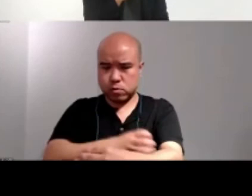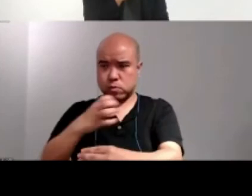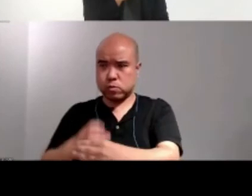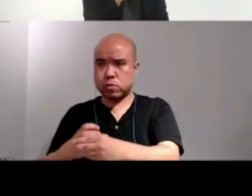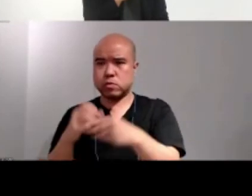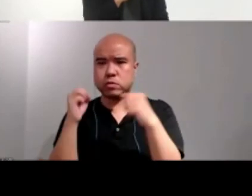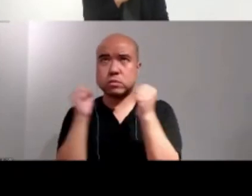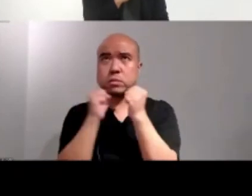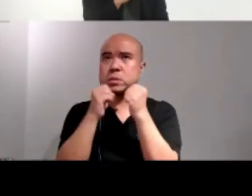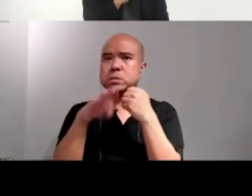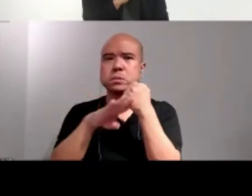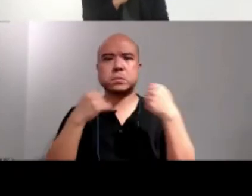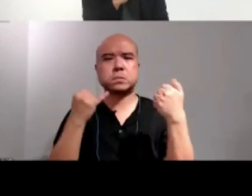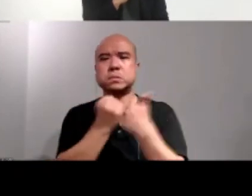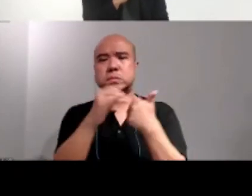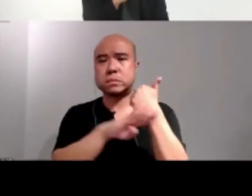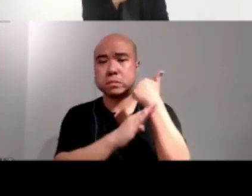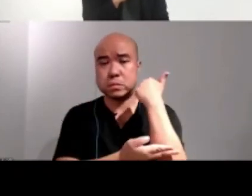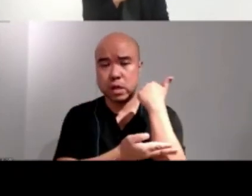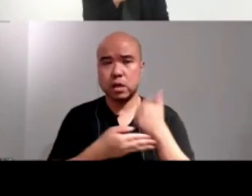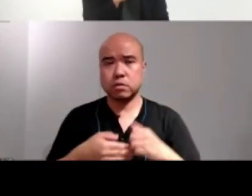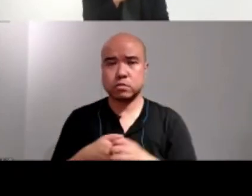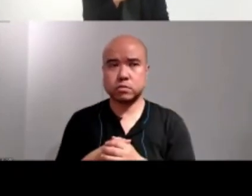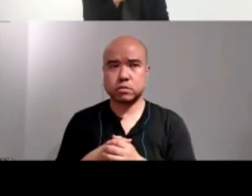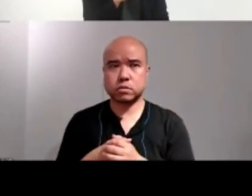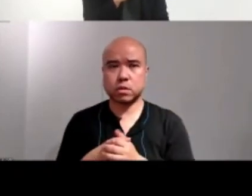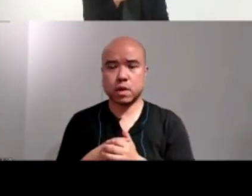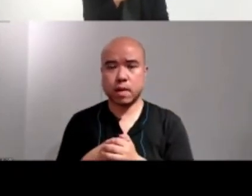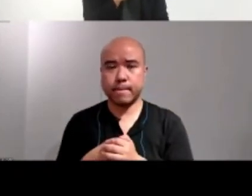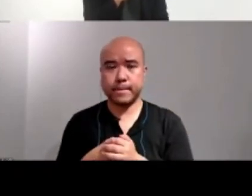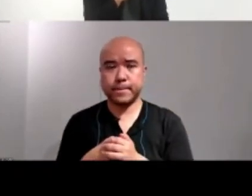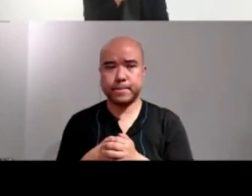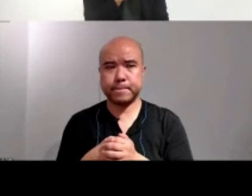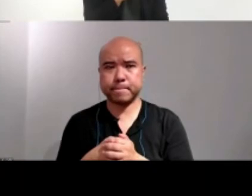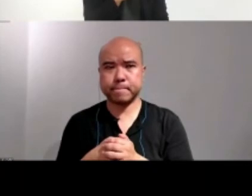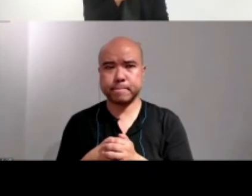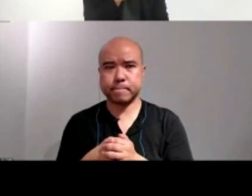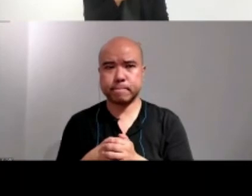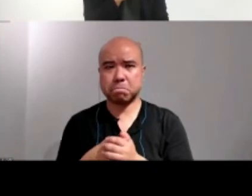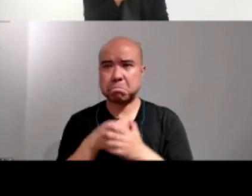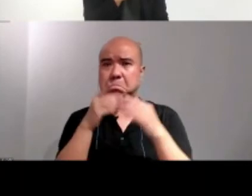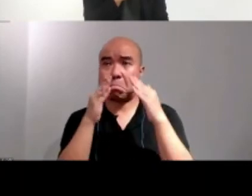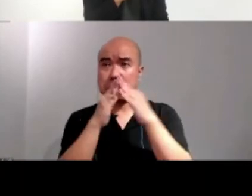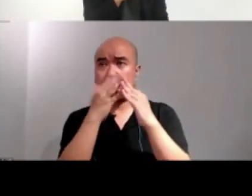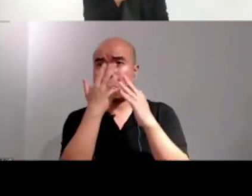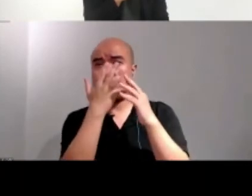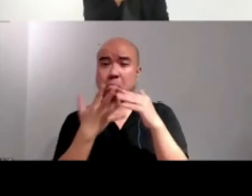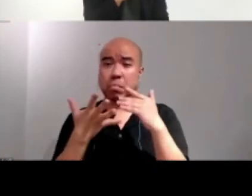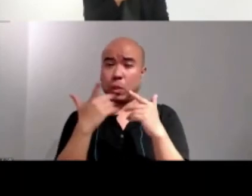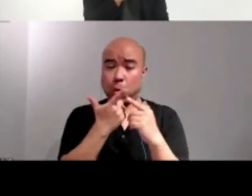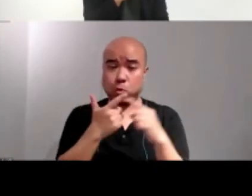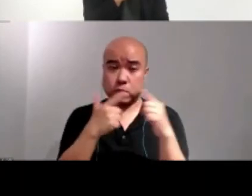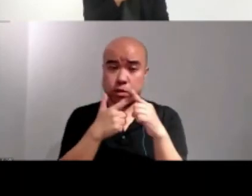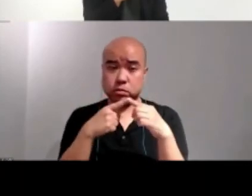不符合这个建筑条例，而且是在当中还是一家几口一起在一间这么小的单位里面生活。我们发